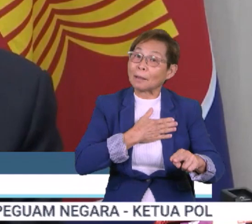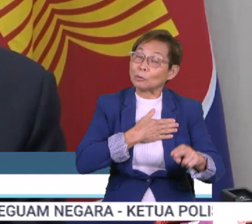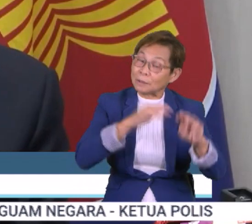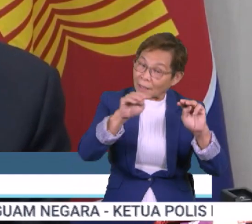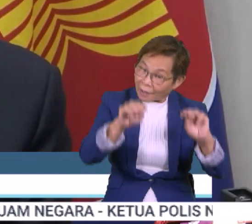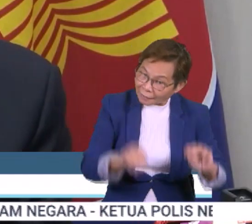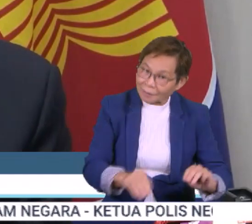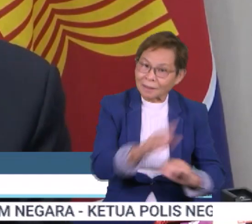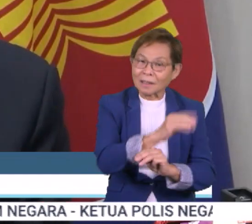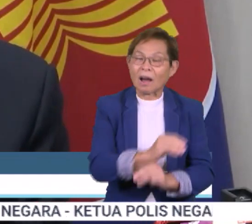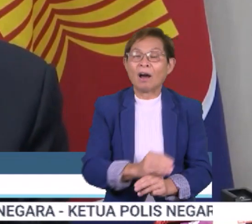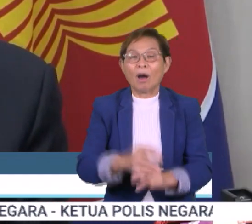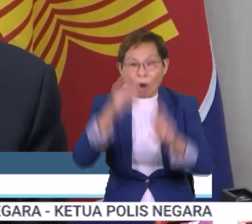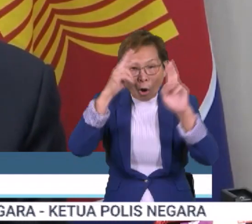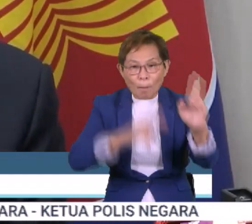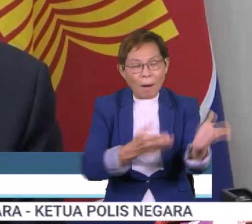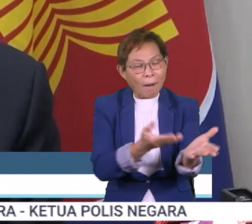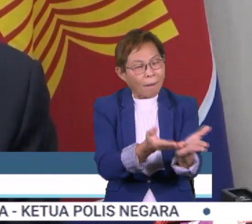asasi.